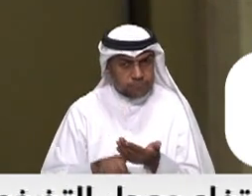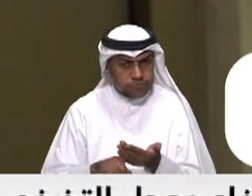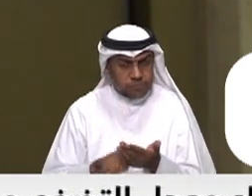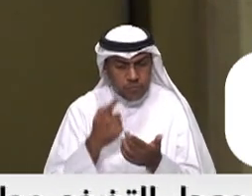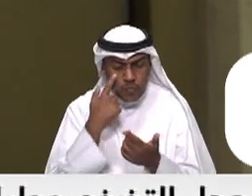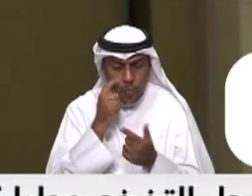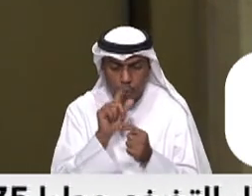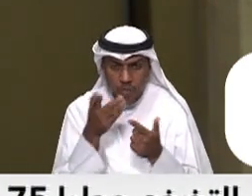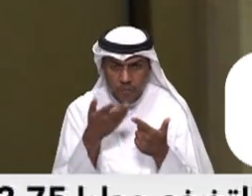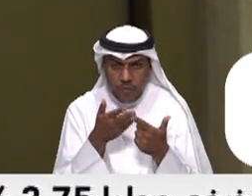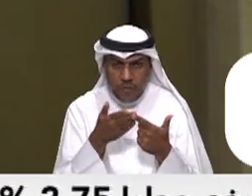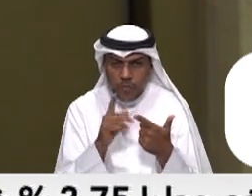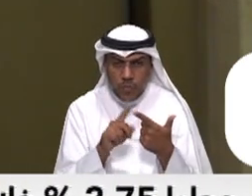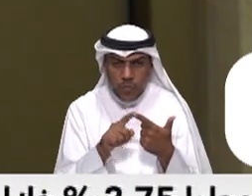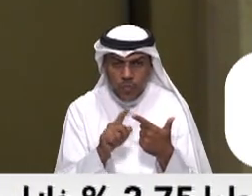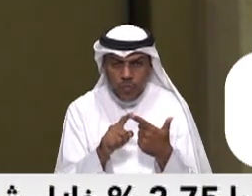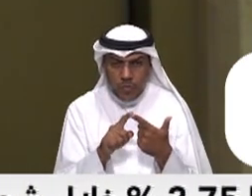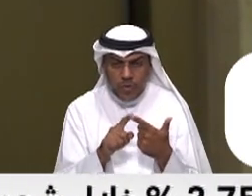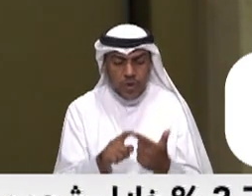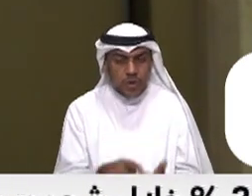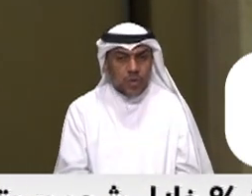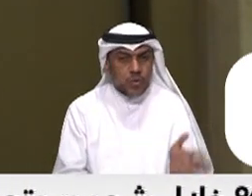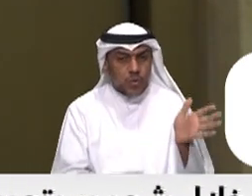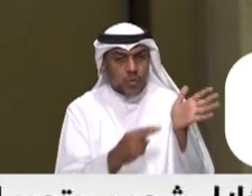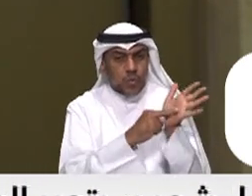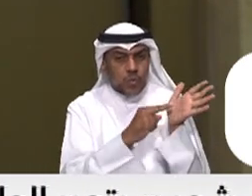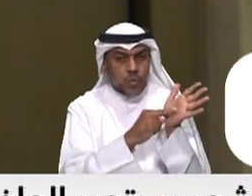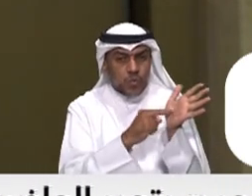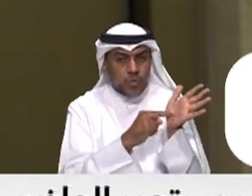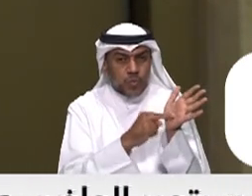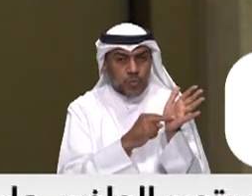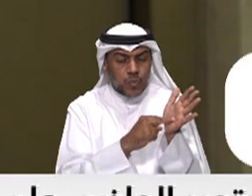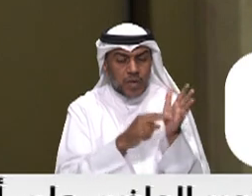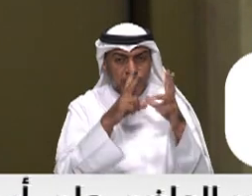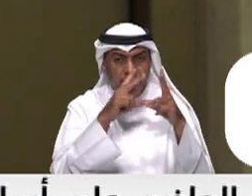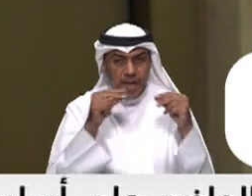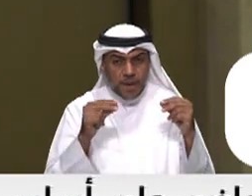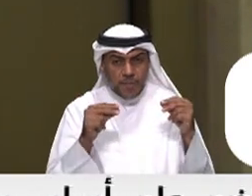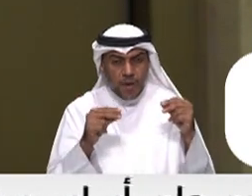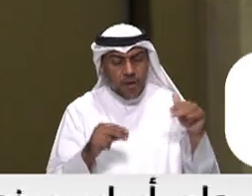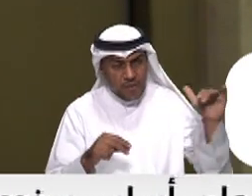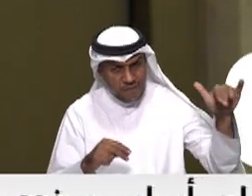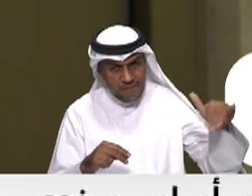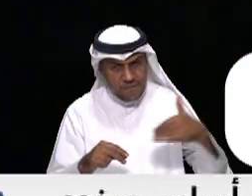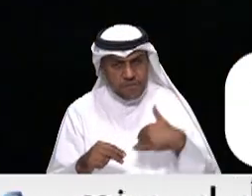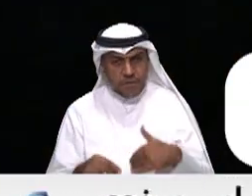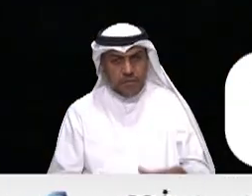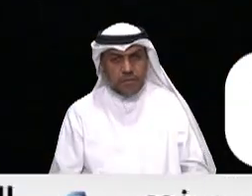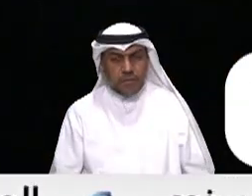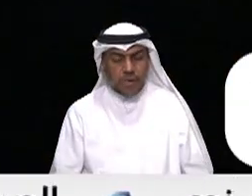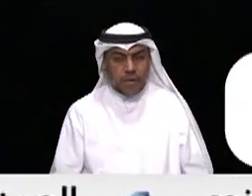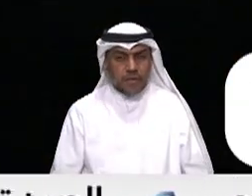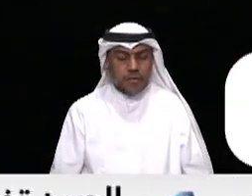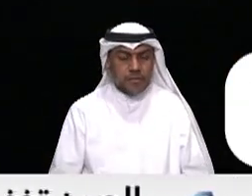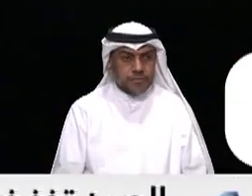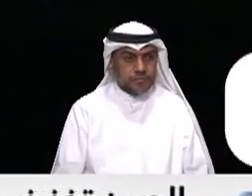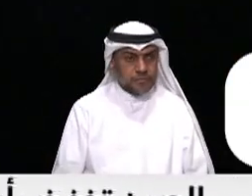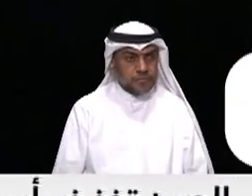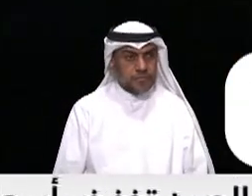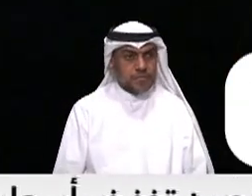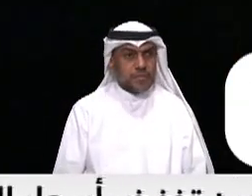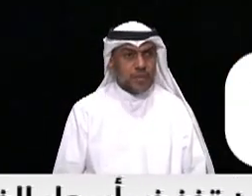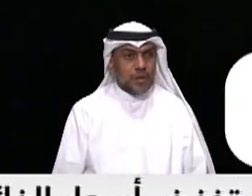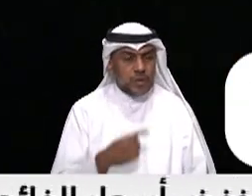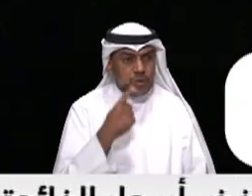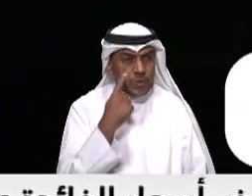واقعية، الدخول من الجانب السوري أي من الحدود اللبنانية السورية وعبر الجولان. وتشهد